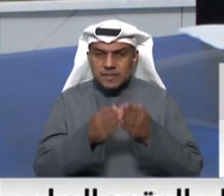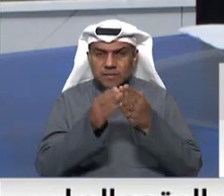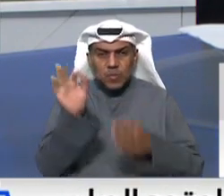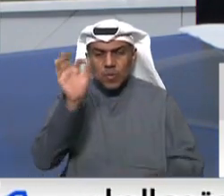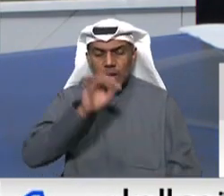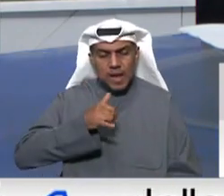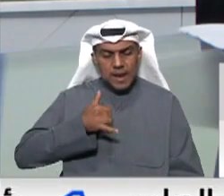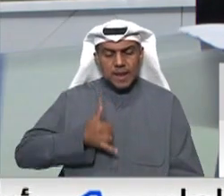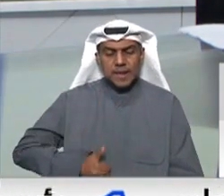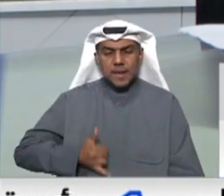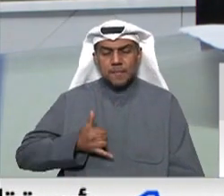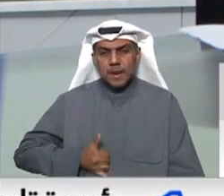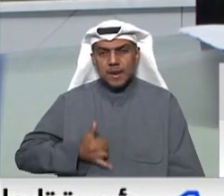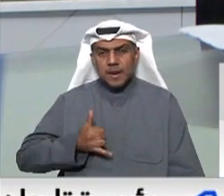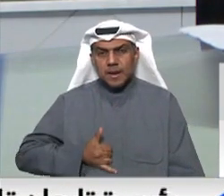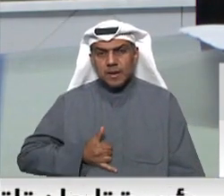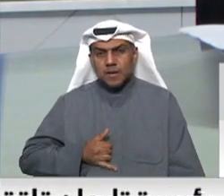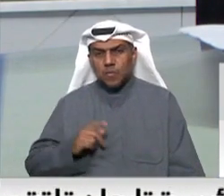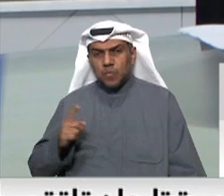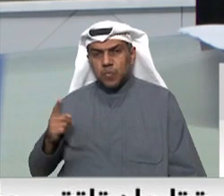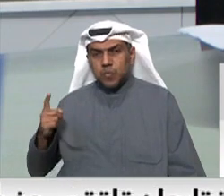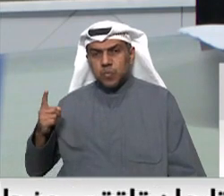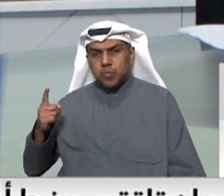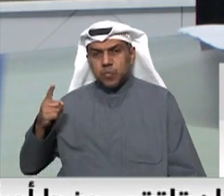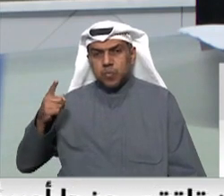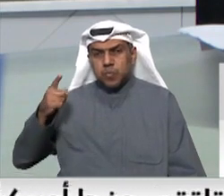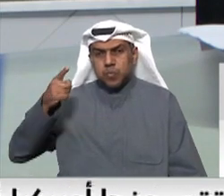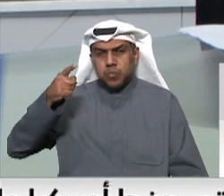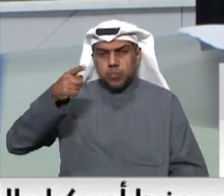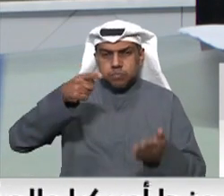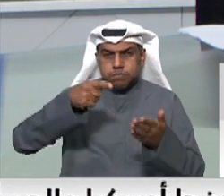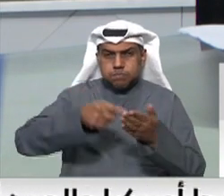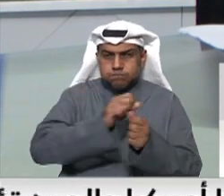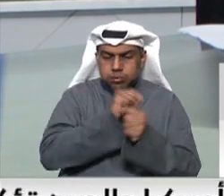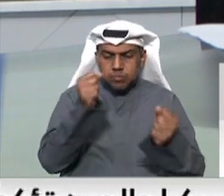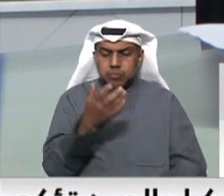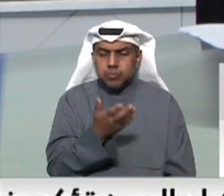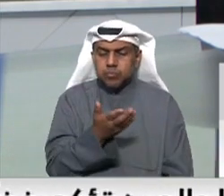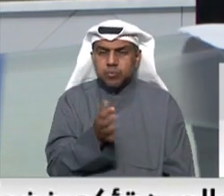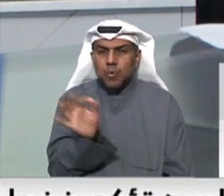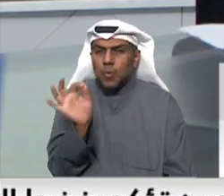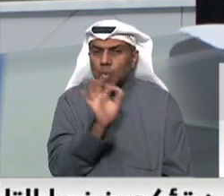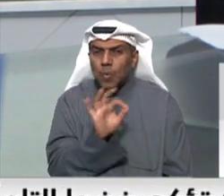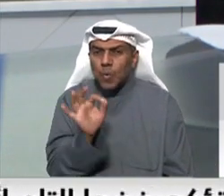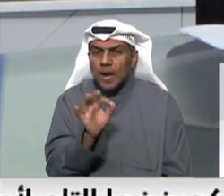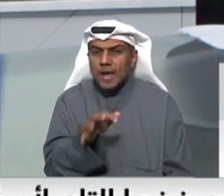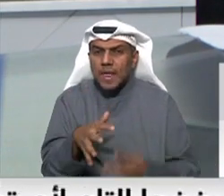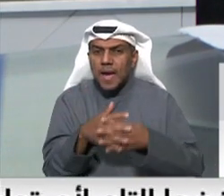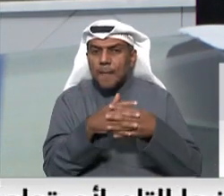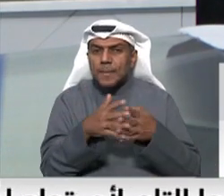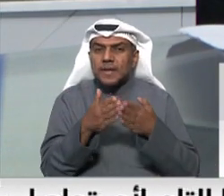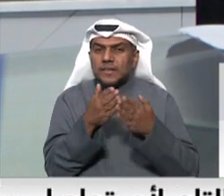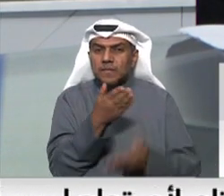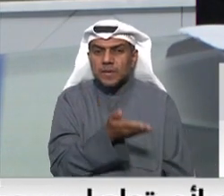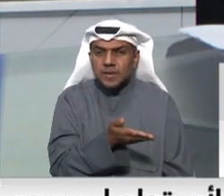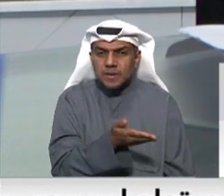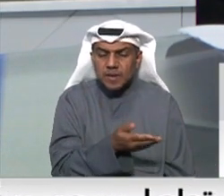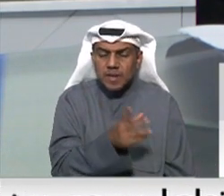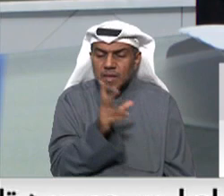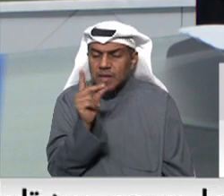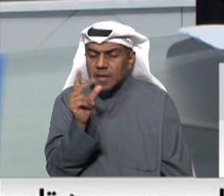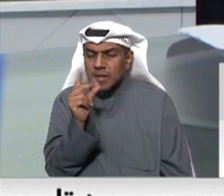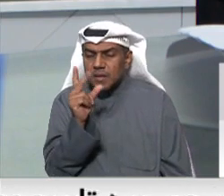اصاب سفينه حاويات امريكيه كذلك بث التلفزيون الايراني لقطات لقيام قواتها البحريه